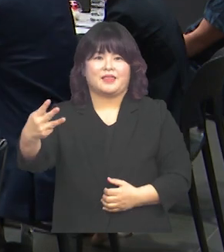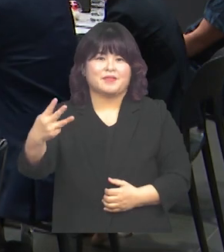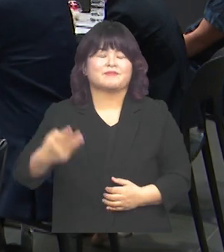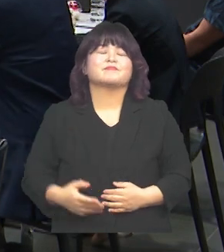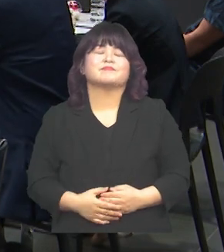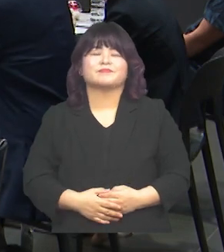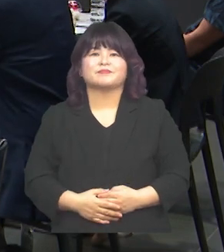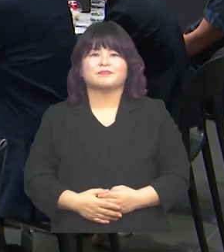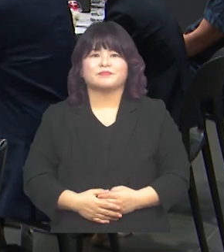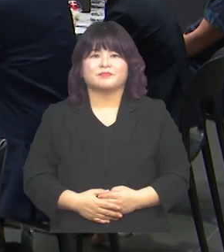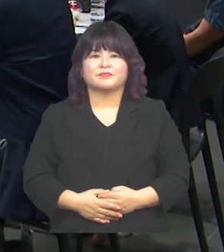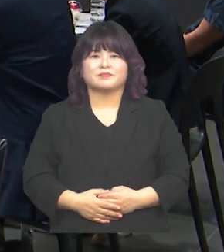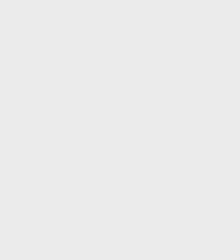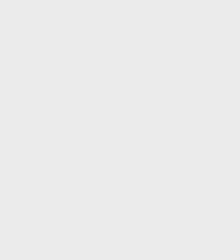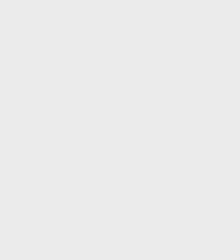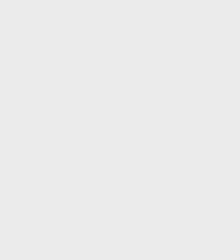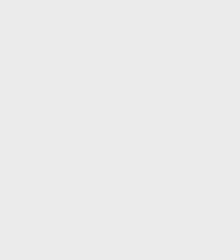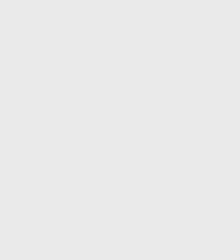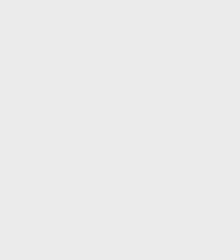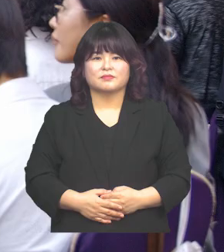담당합니다.